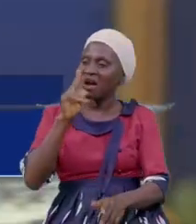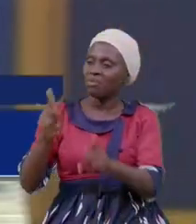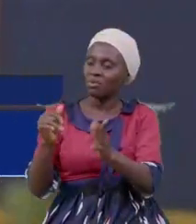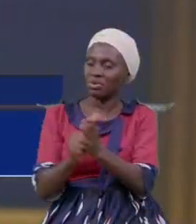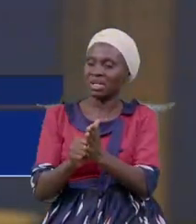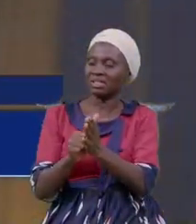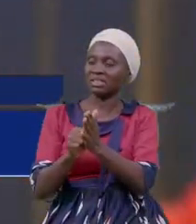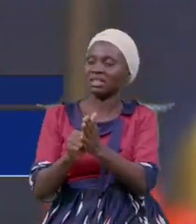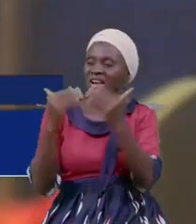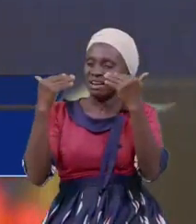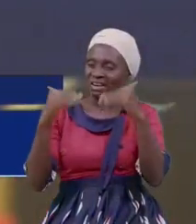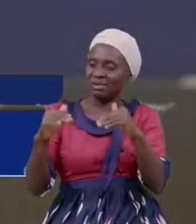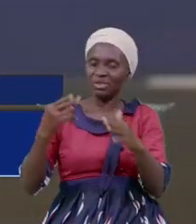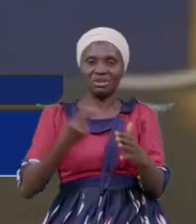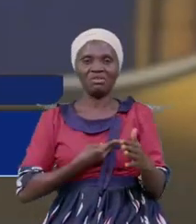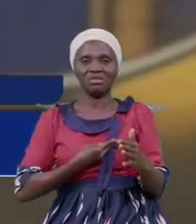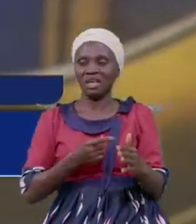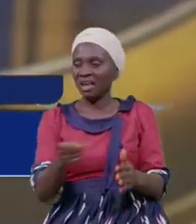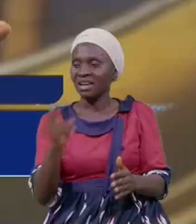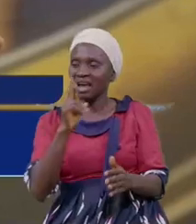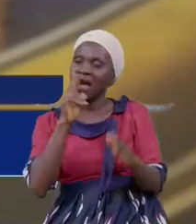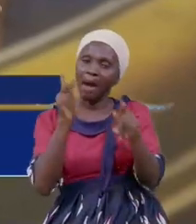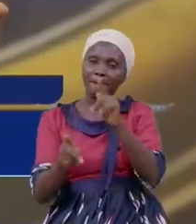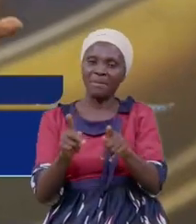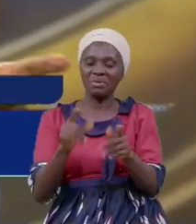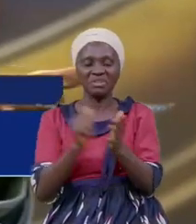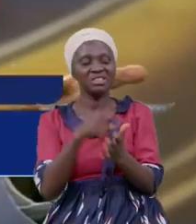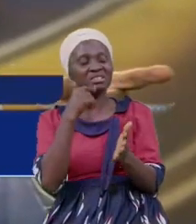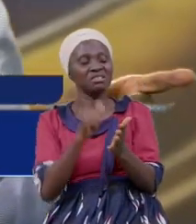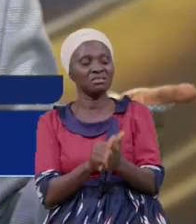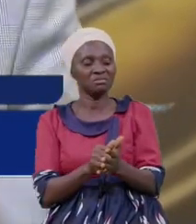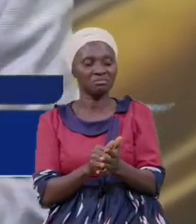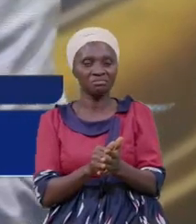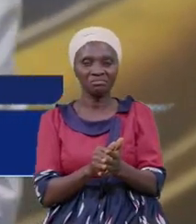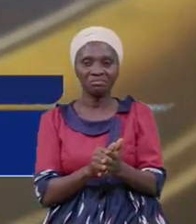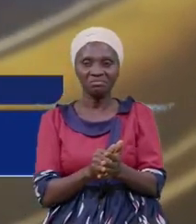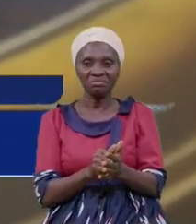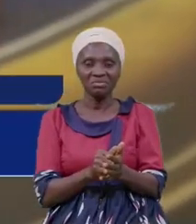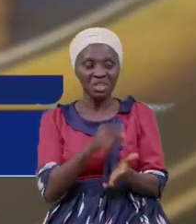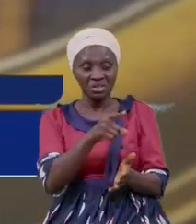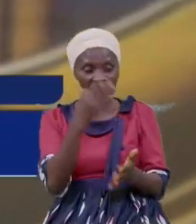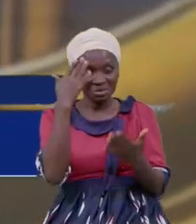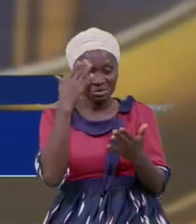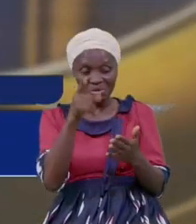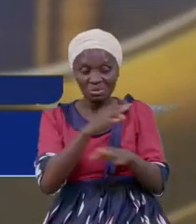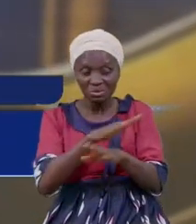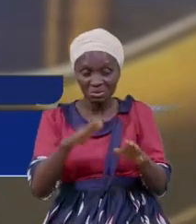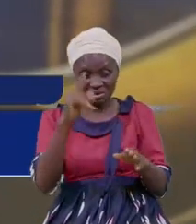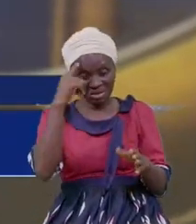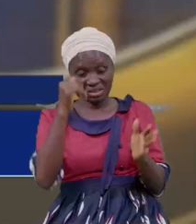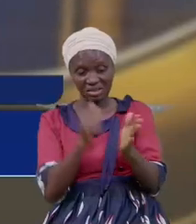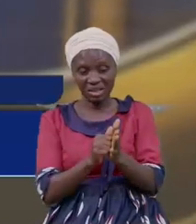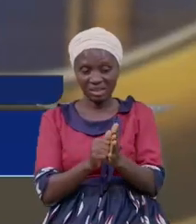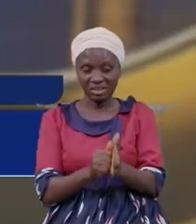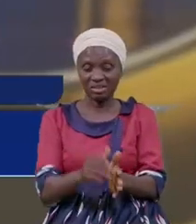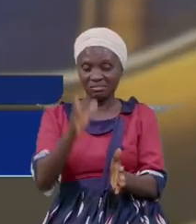conditionné et des gens qui ont dit est-ce que tu penses que tu peux tu peux le faire est-ce que